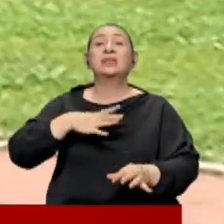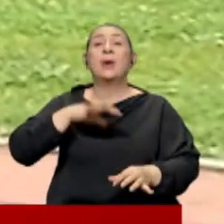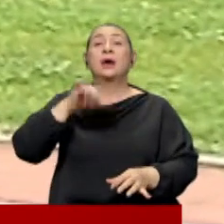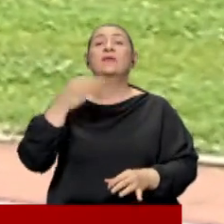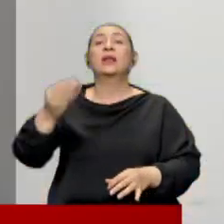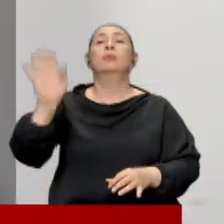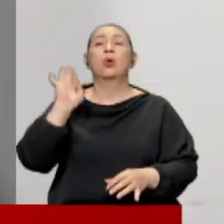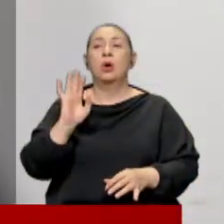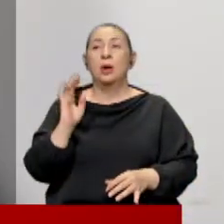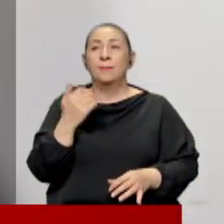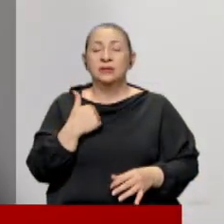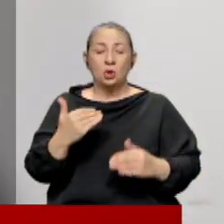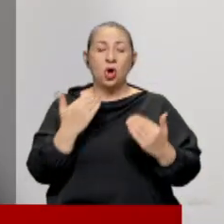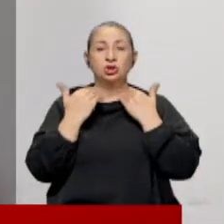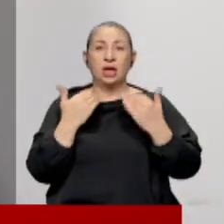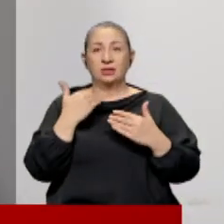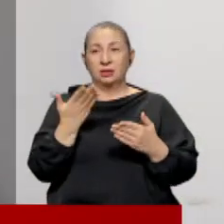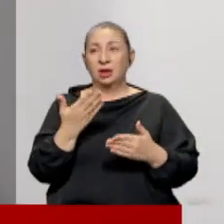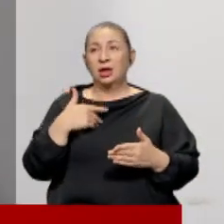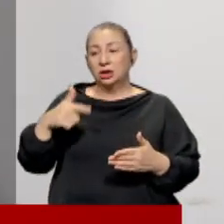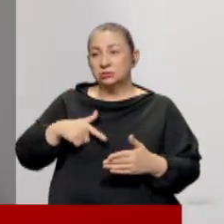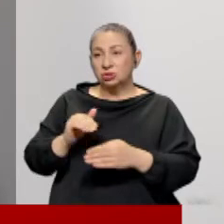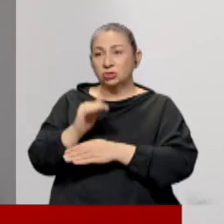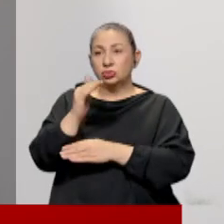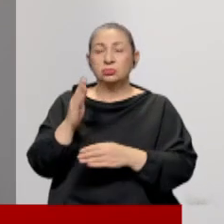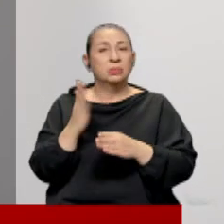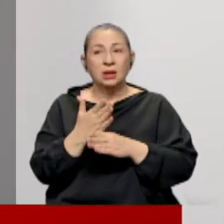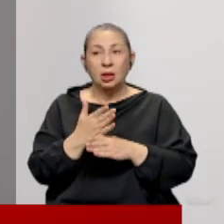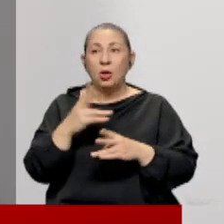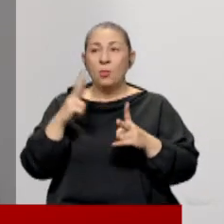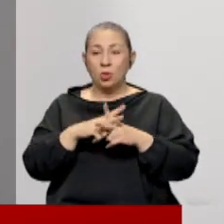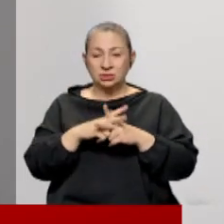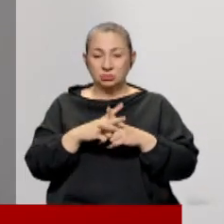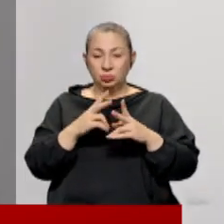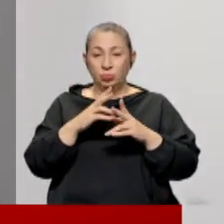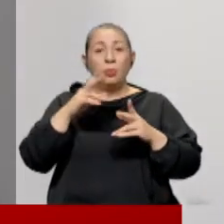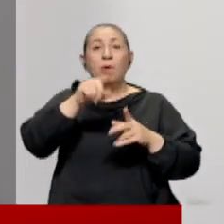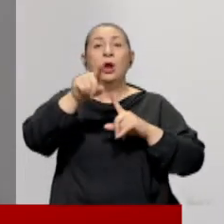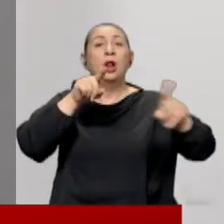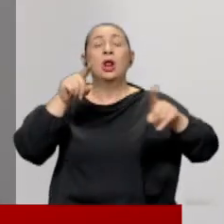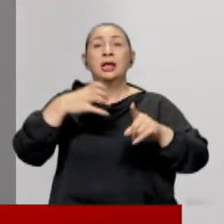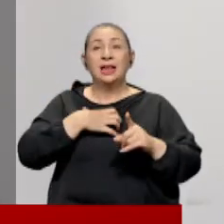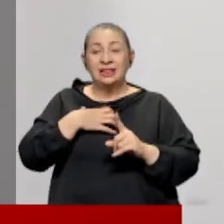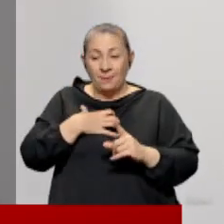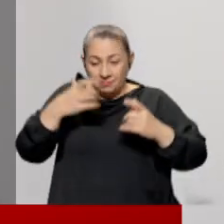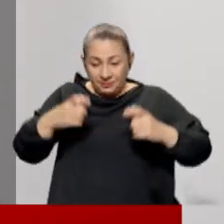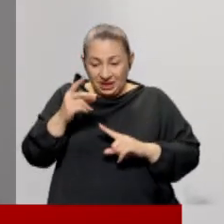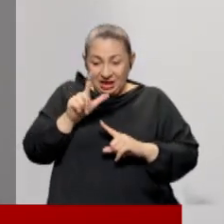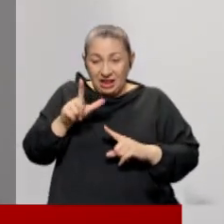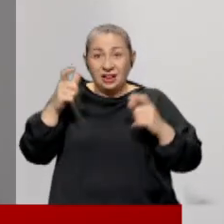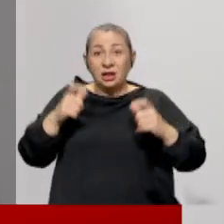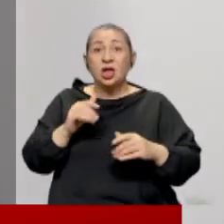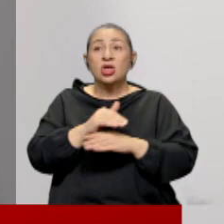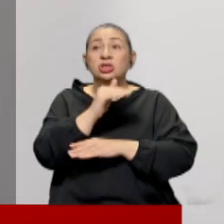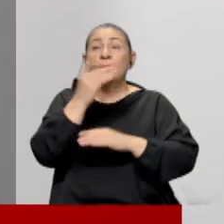isteme Hakkı verilmemesi ettim İzmir'de yaşıyorum yani polisin büyük bölümü kendi vilayetinde yaşama